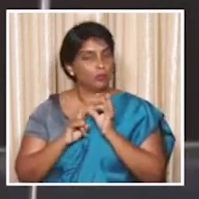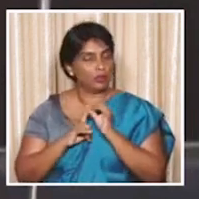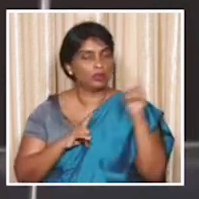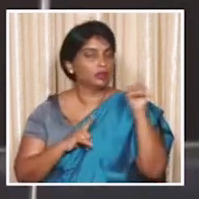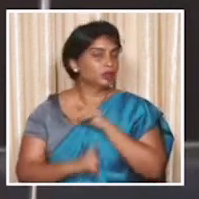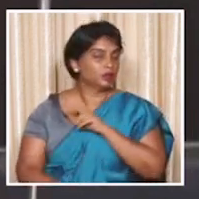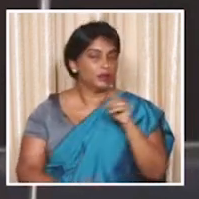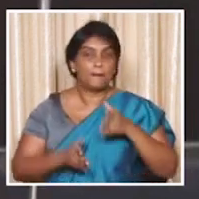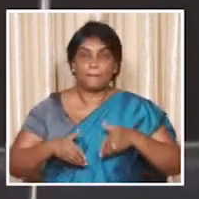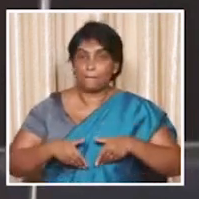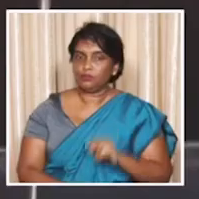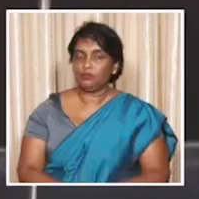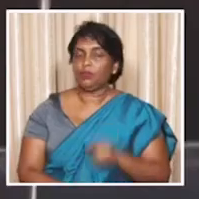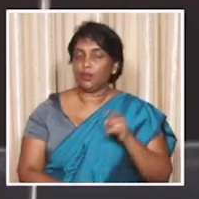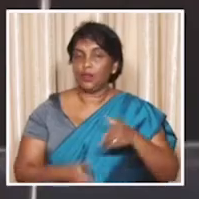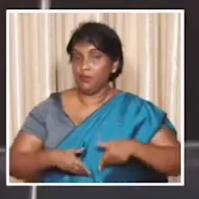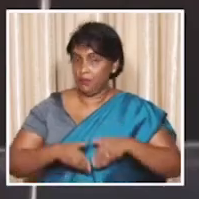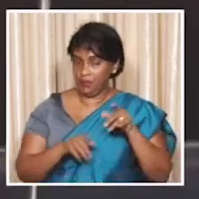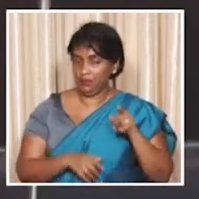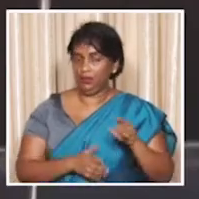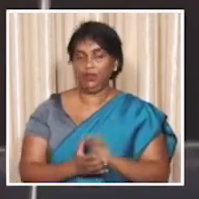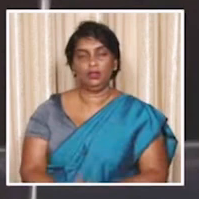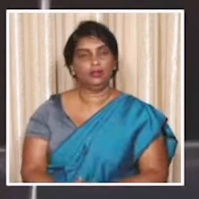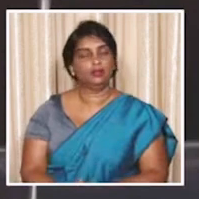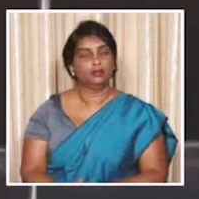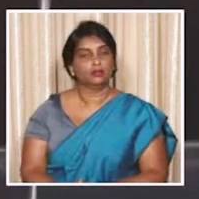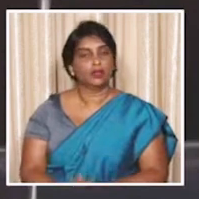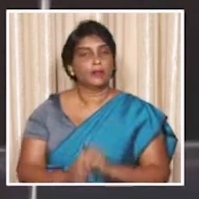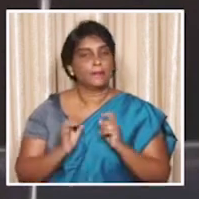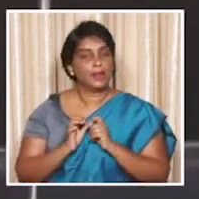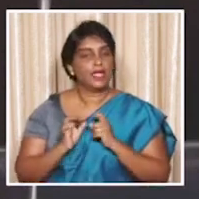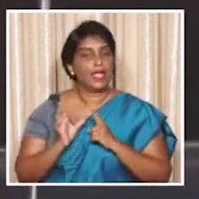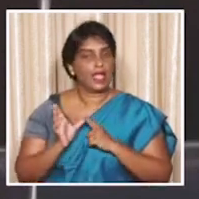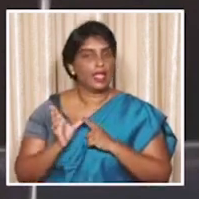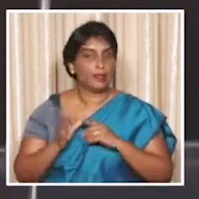100 வருஷங்களுக்கு முன்னர் கெசட் பண்ணப்பட்ட பாதை அந்த பி ரோட் அந்த பாதை